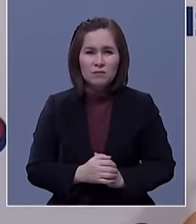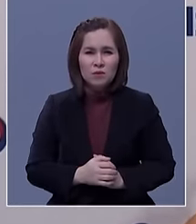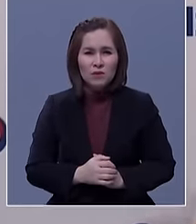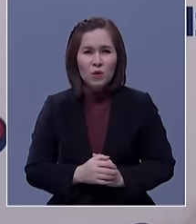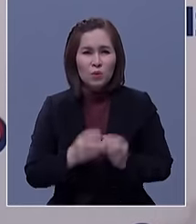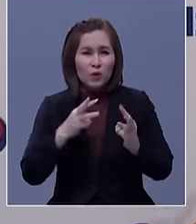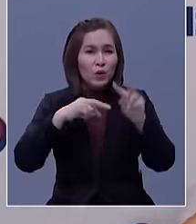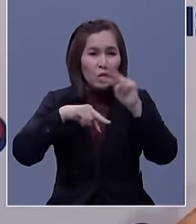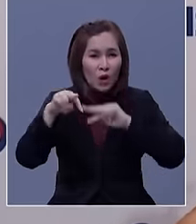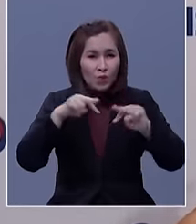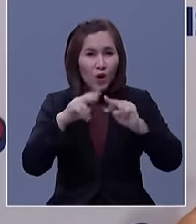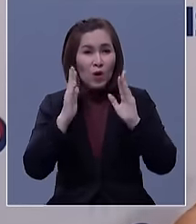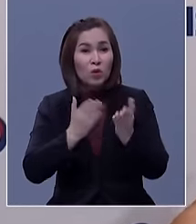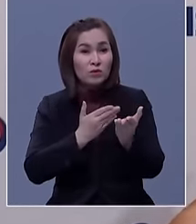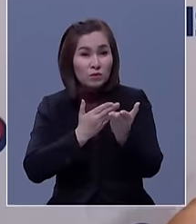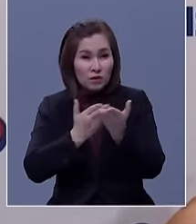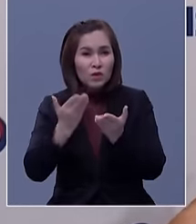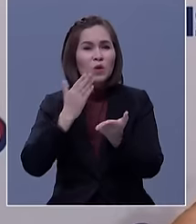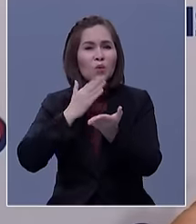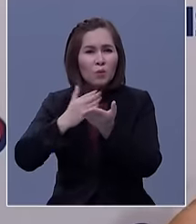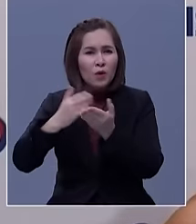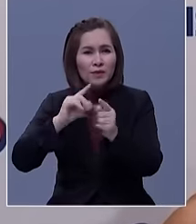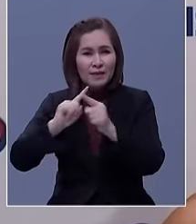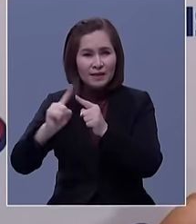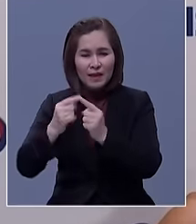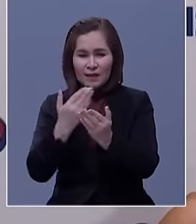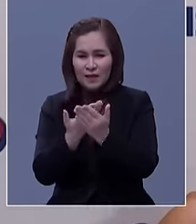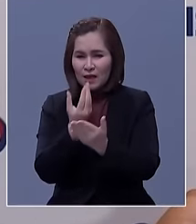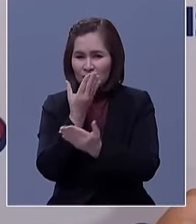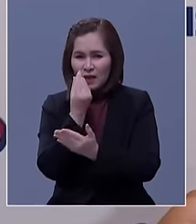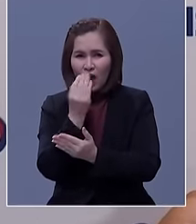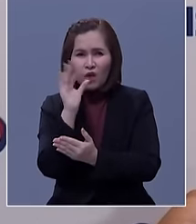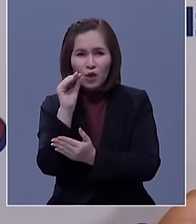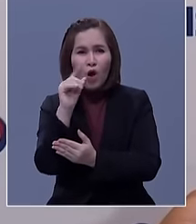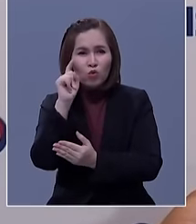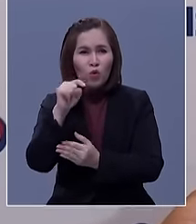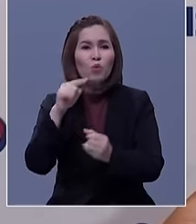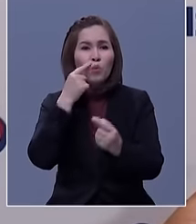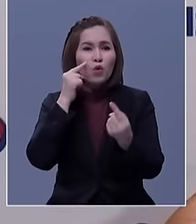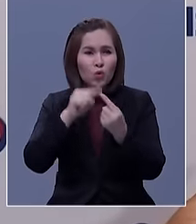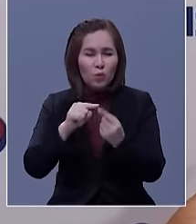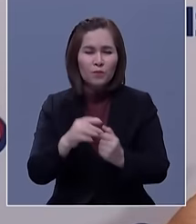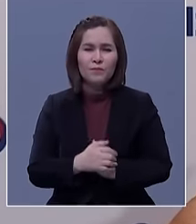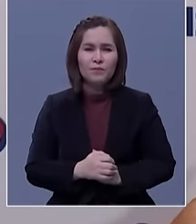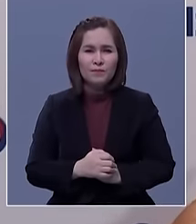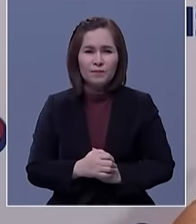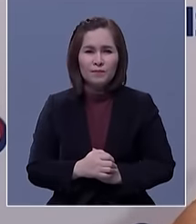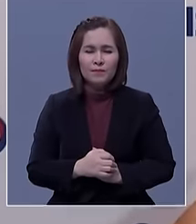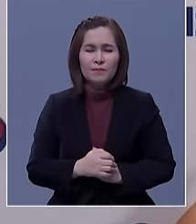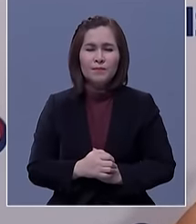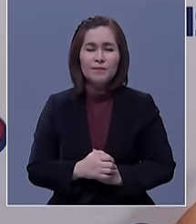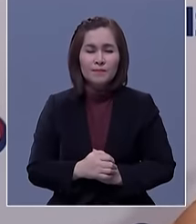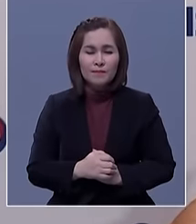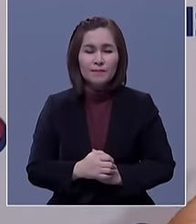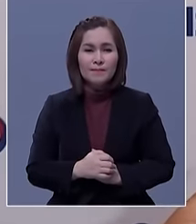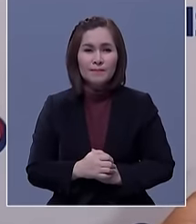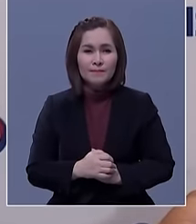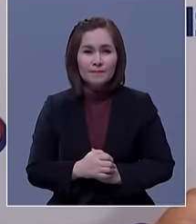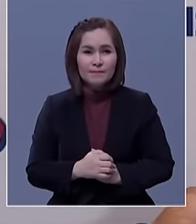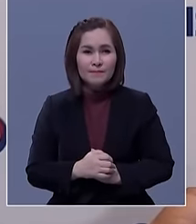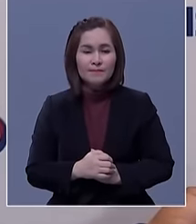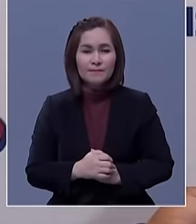ลูกค้าที่ใกล้ชิดการปล่อยที่เงินดาวที่เหมาะสมก็คือไม่ให้ ltvมากเกินไปนะครับเพราะฉะนั้นเราก็ต้องมีการ